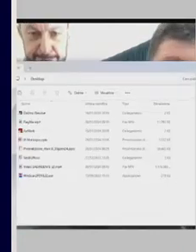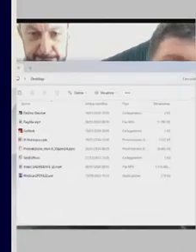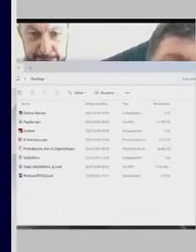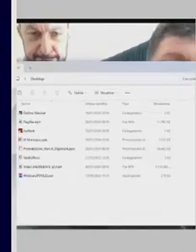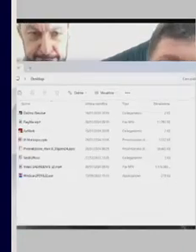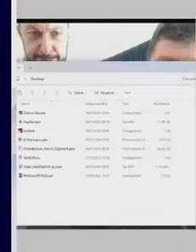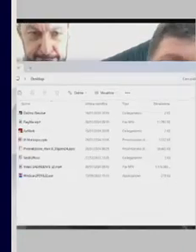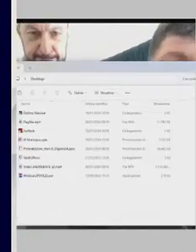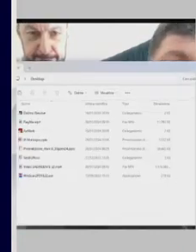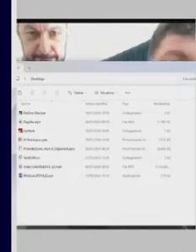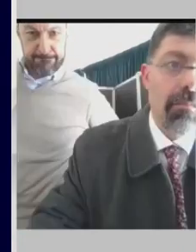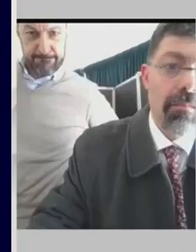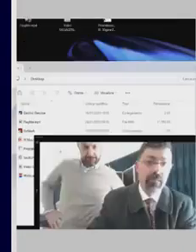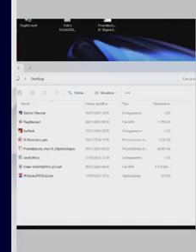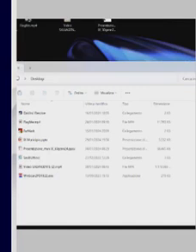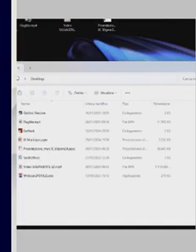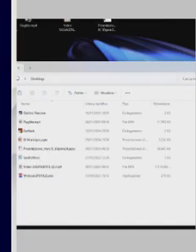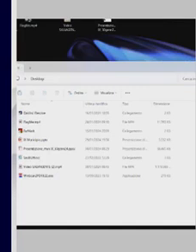desktop.